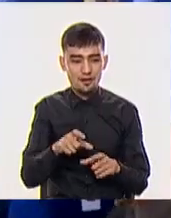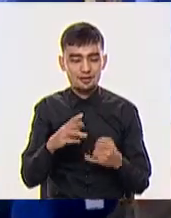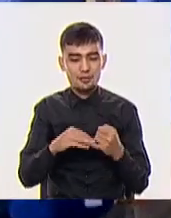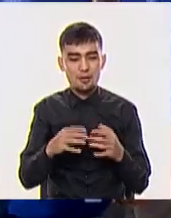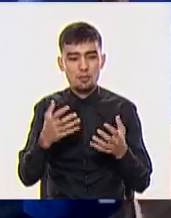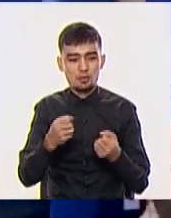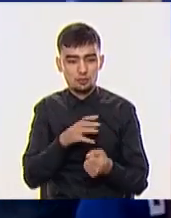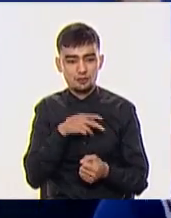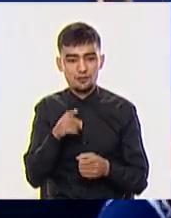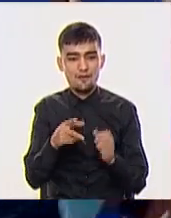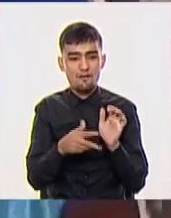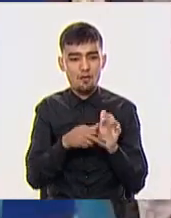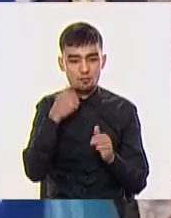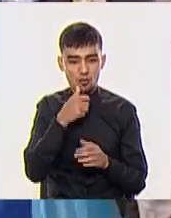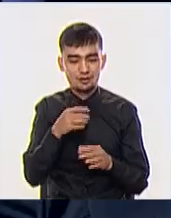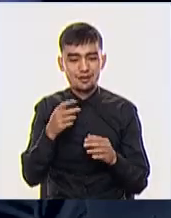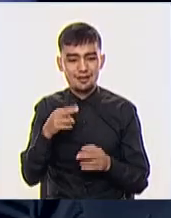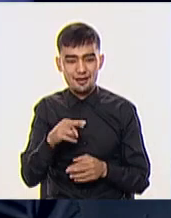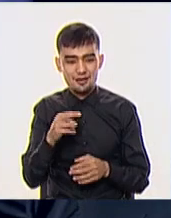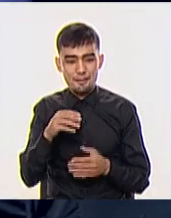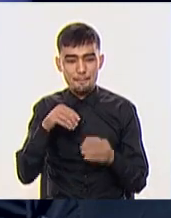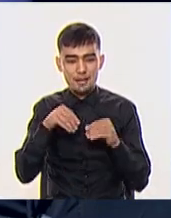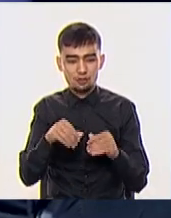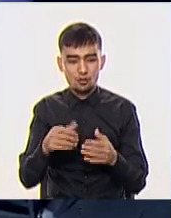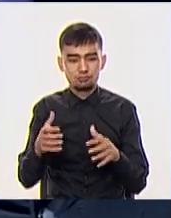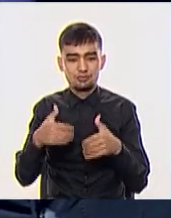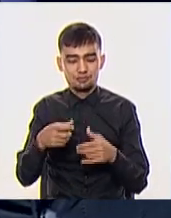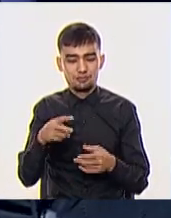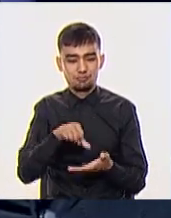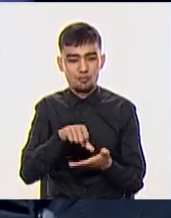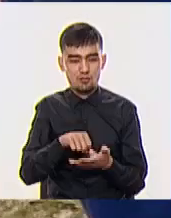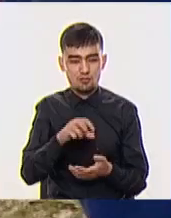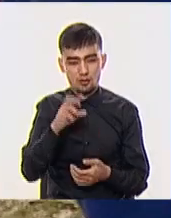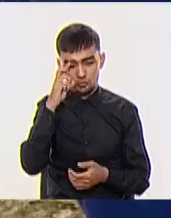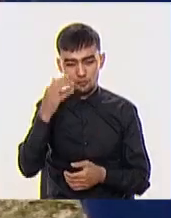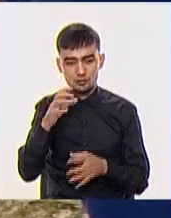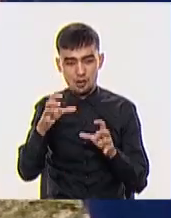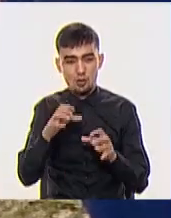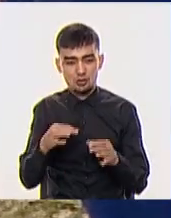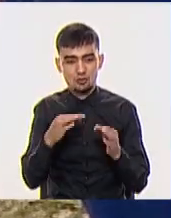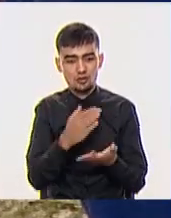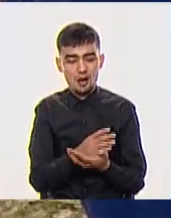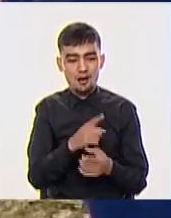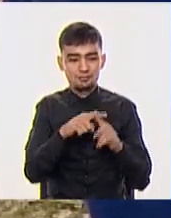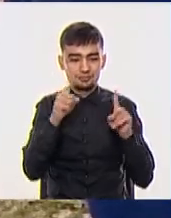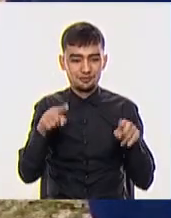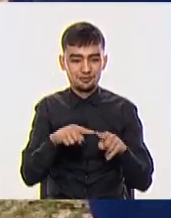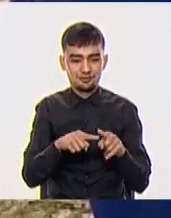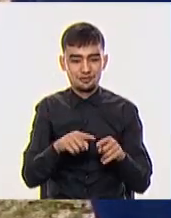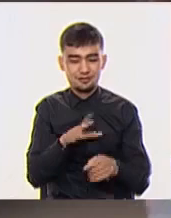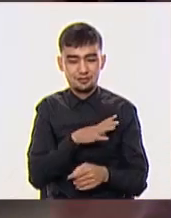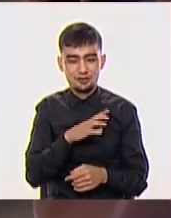в 2008 году для добычи песка, участвуя в государственном конкурсе на законных основаниях. А табличка с указателем